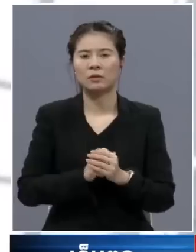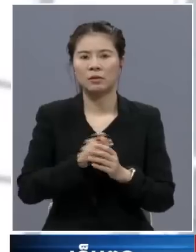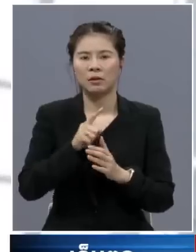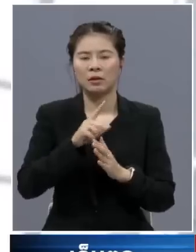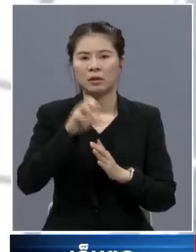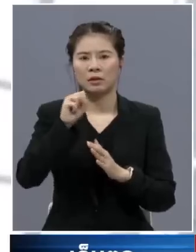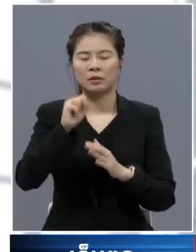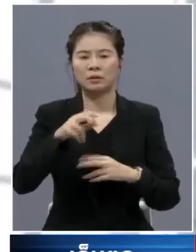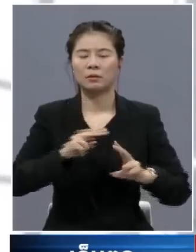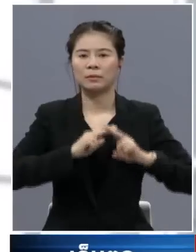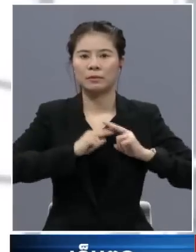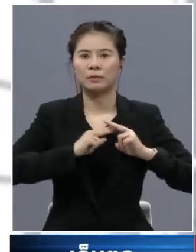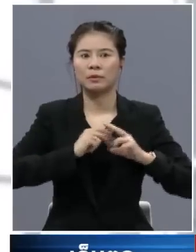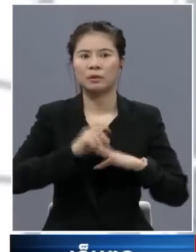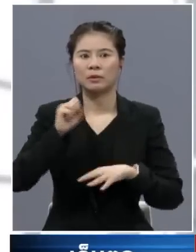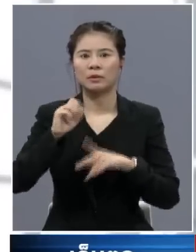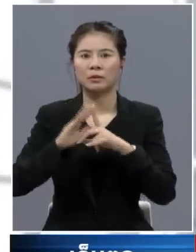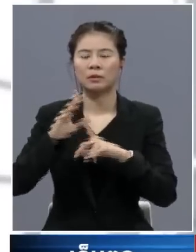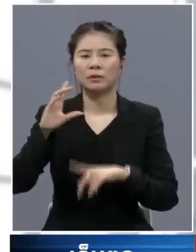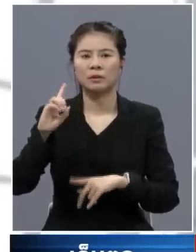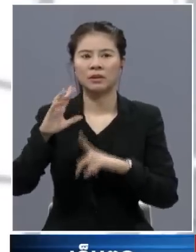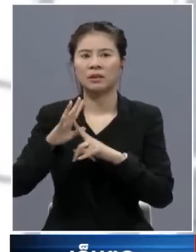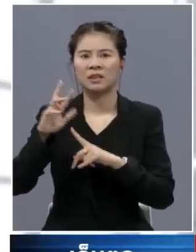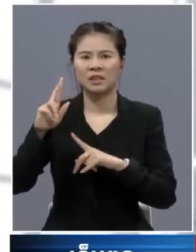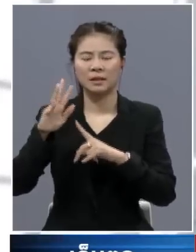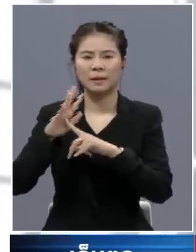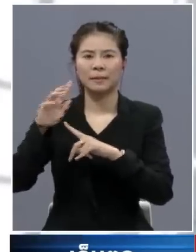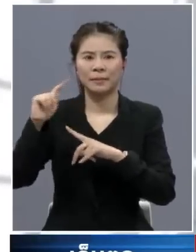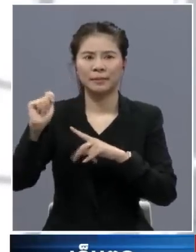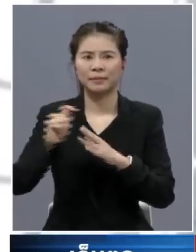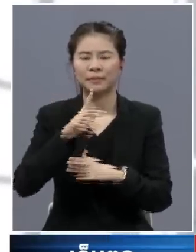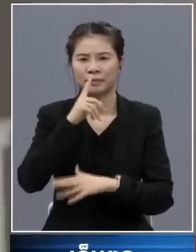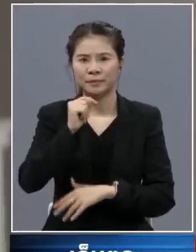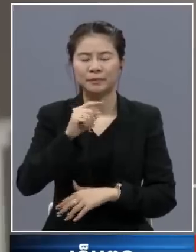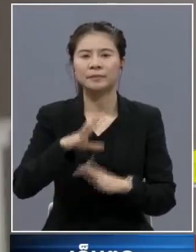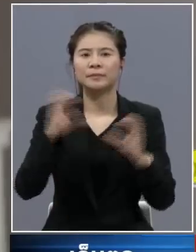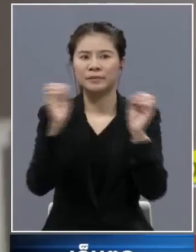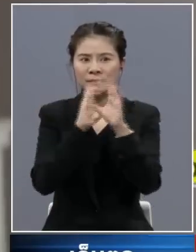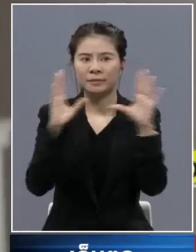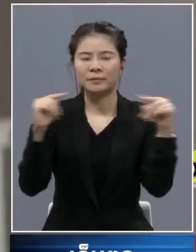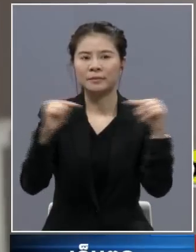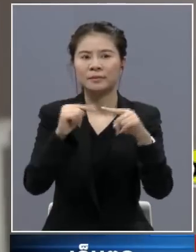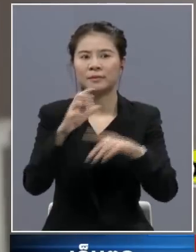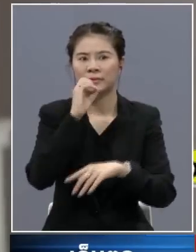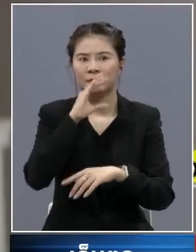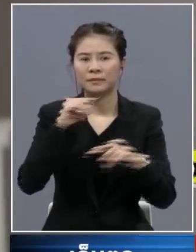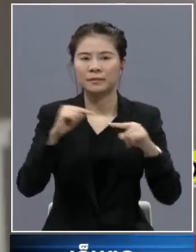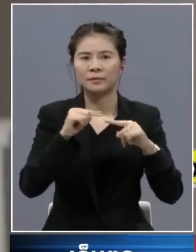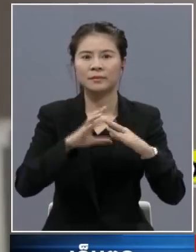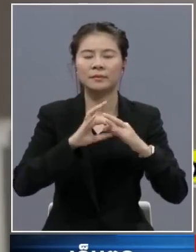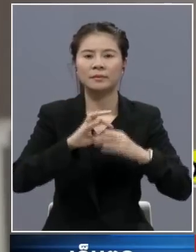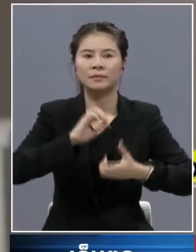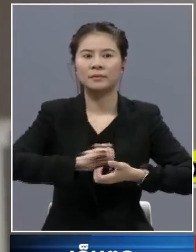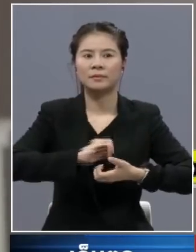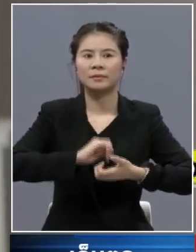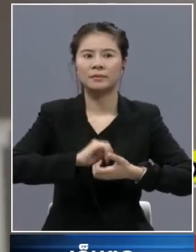ณหญิงสุดารัตน์อ่ะไปอบรมนาวากาตรีสิทธาด้วยขอตอบชัดเจนนะฮะคุณชลนาถพูดต่อว่าเราจะจับมือเป็